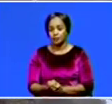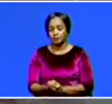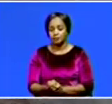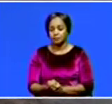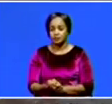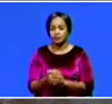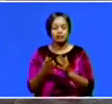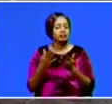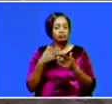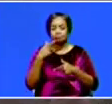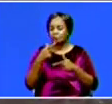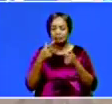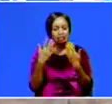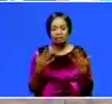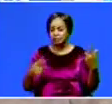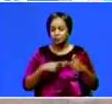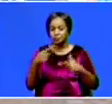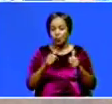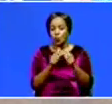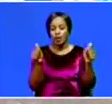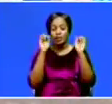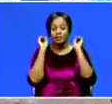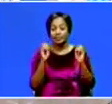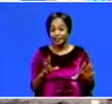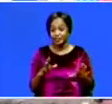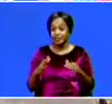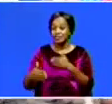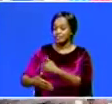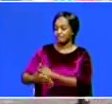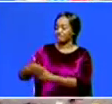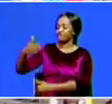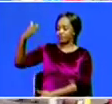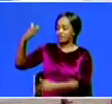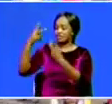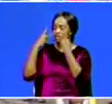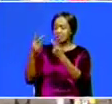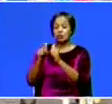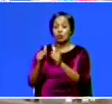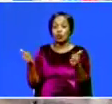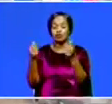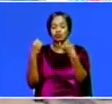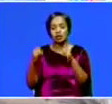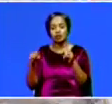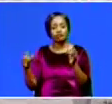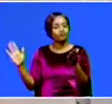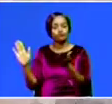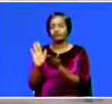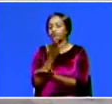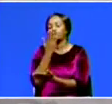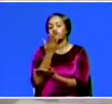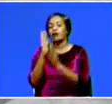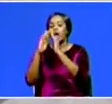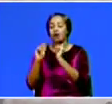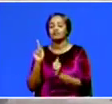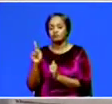Japo si jambo la kawaida, kuta za soko zimeonekana kupinda ndani ili kutoa nafasi ya jengo hili kuonekana liko